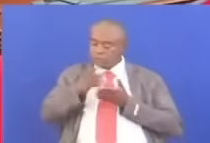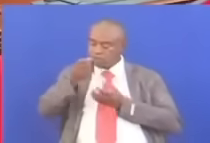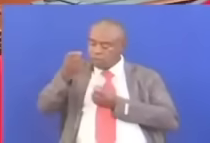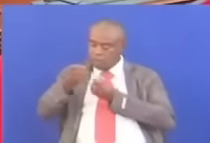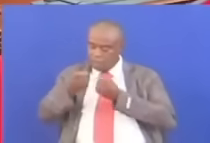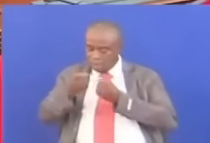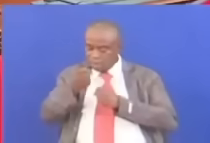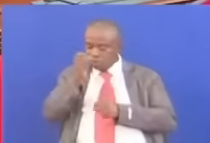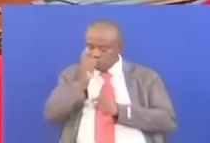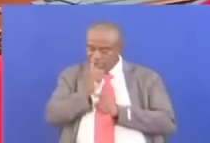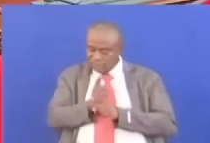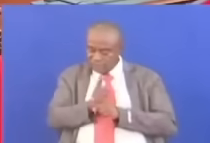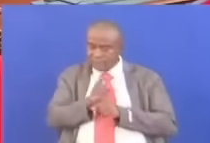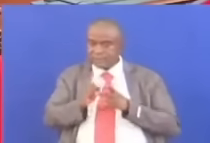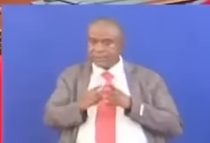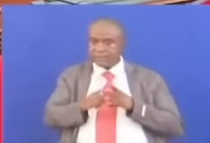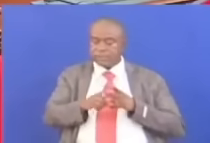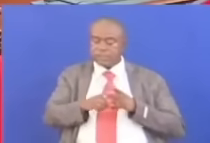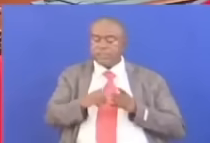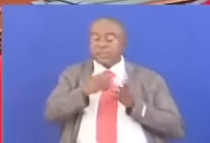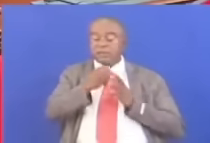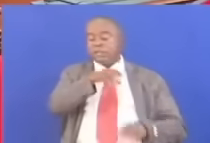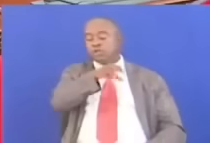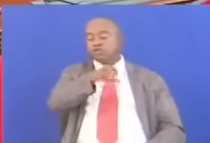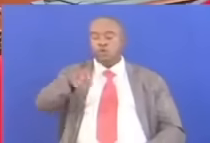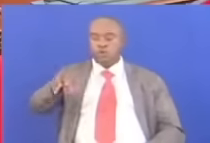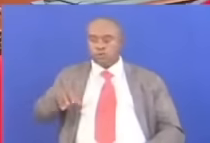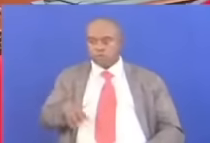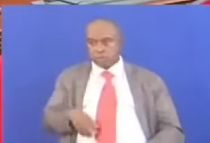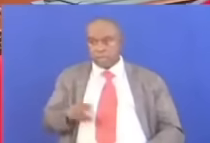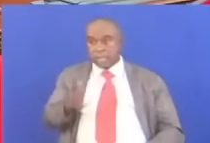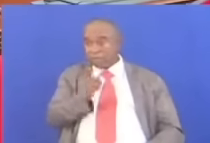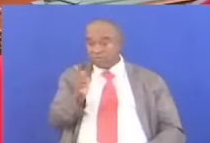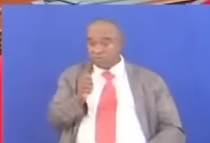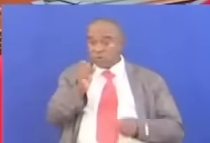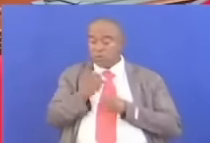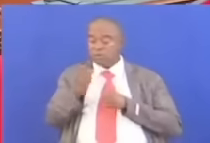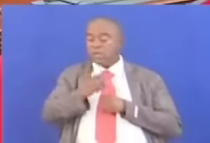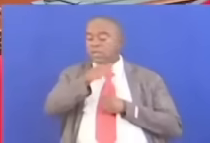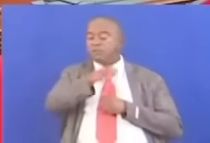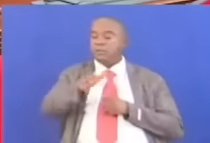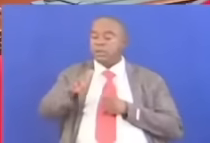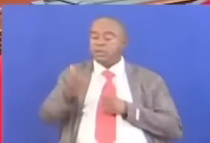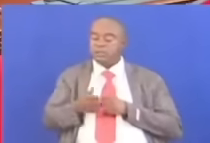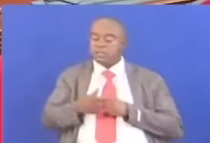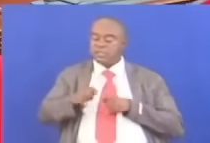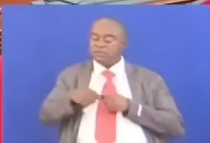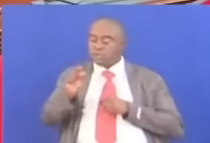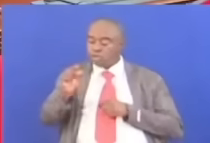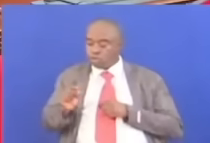magari unaf market value il io kwenye soko lavu tunika magari yahara